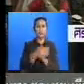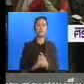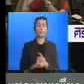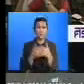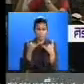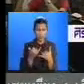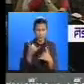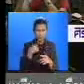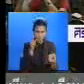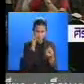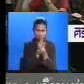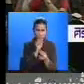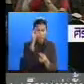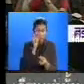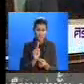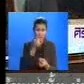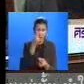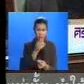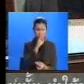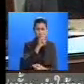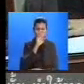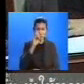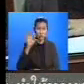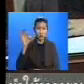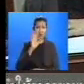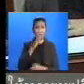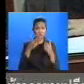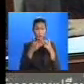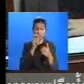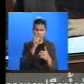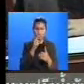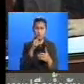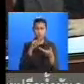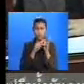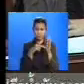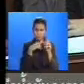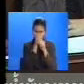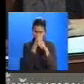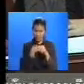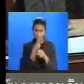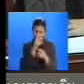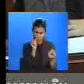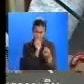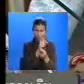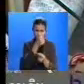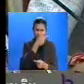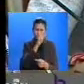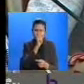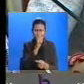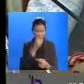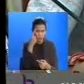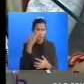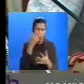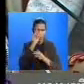ทั้งนี้การตรวจเชขหัดใหญ่สายพันธ์ใหม่2009ของโรงพยาบาลศิริราชสามารถตรวจหาเชื้อว่าเป็นเชื้อ H1 N1ได้ภายใน